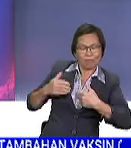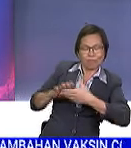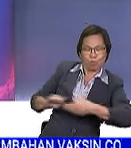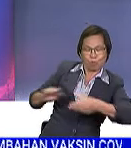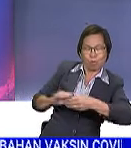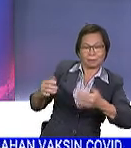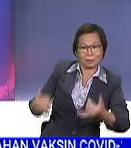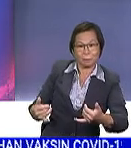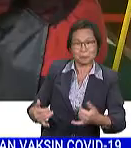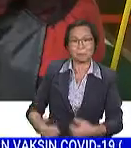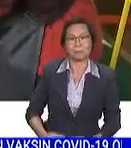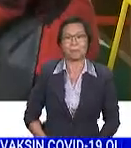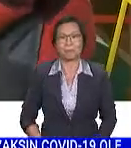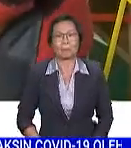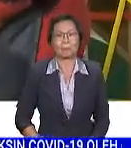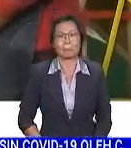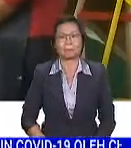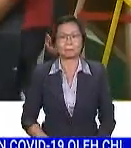perinciannya.